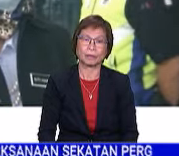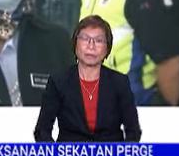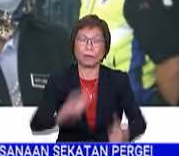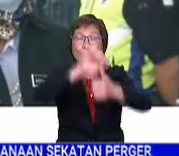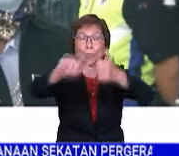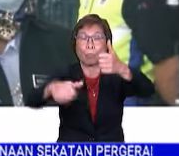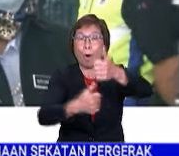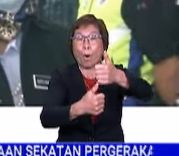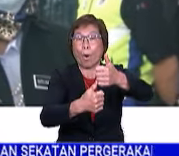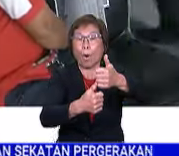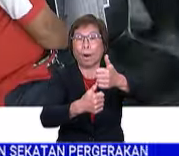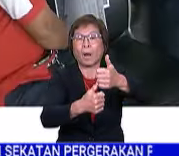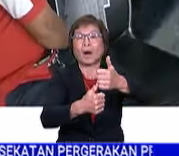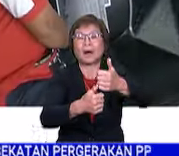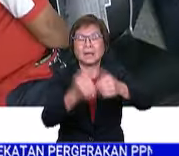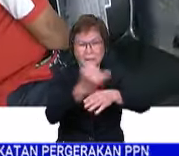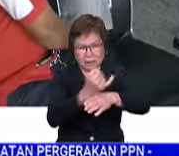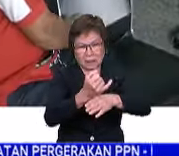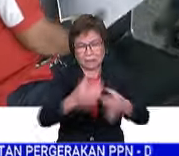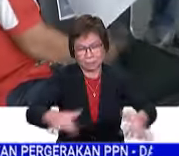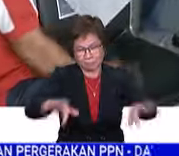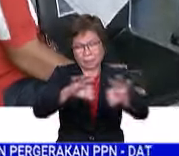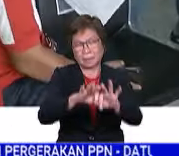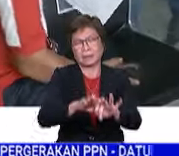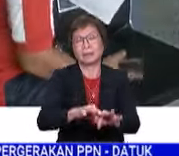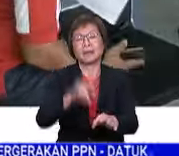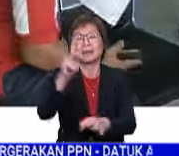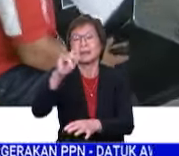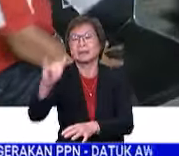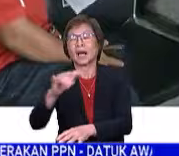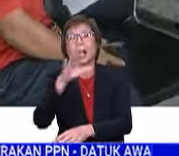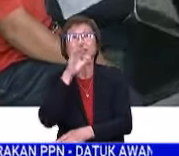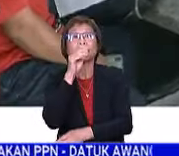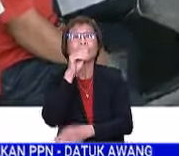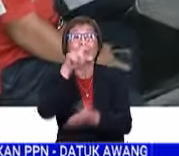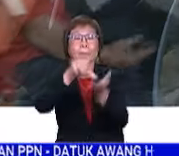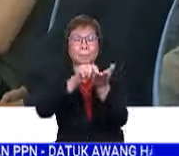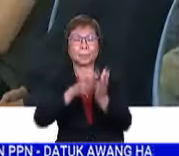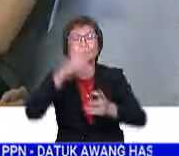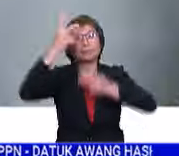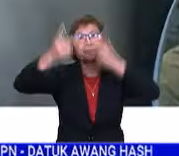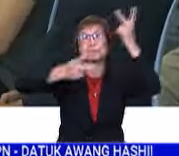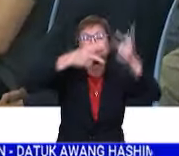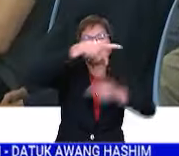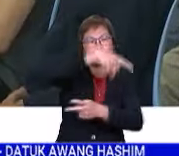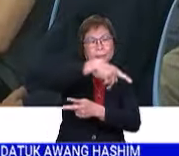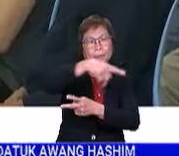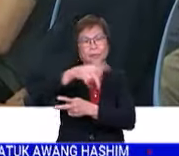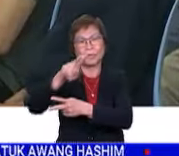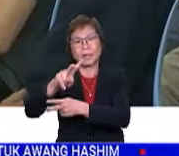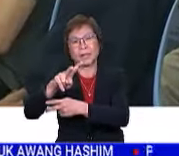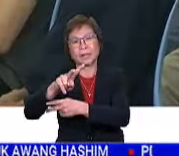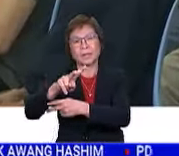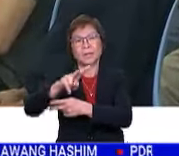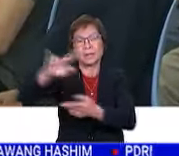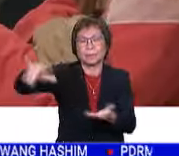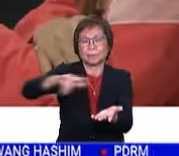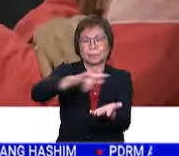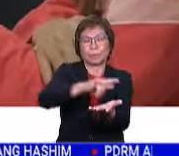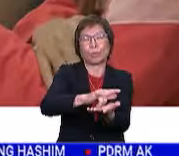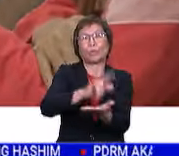industri perlu. Khairi bercakap kepada media selepas melawat PPV IN di